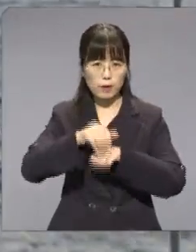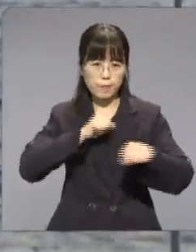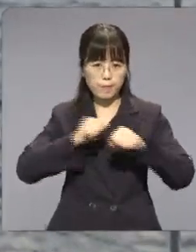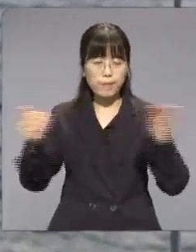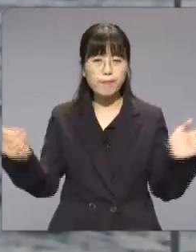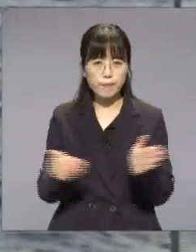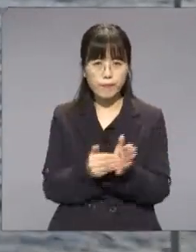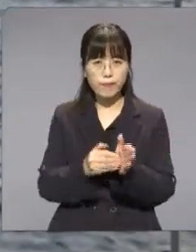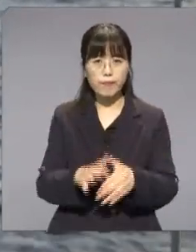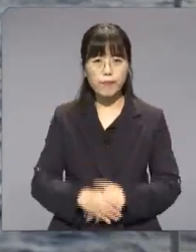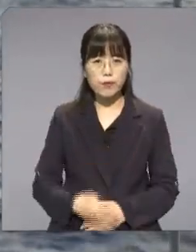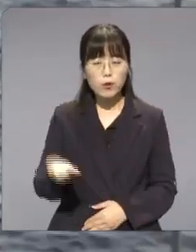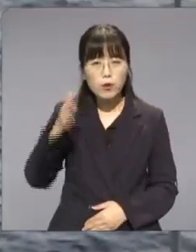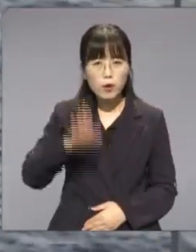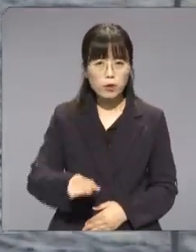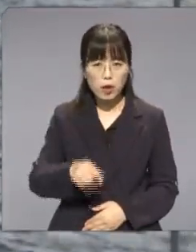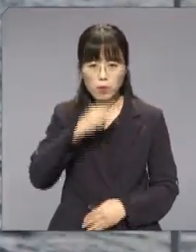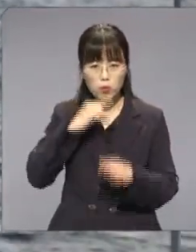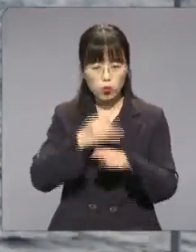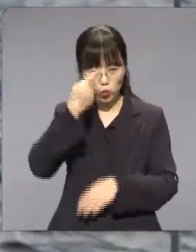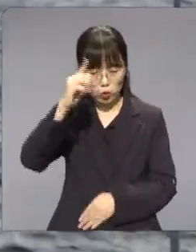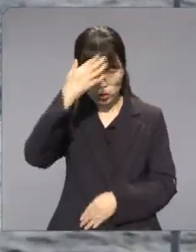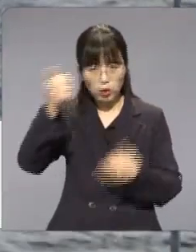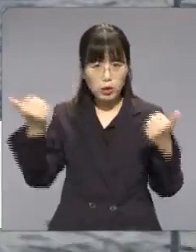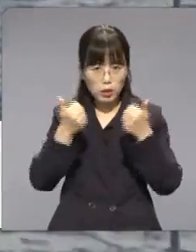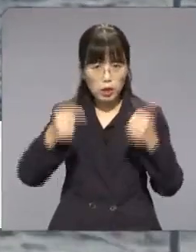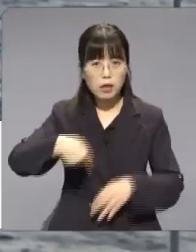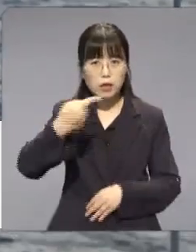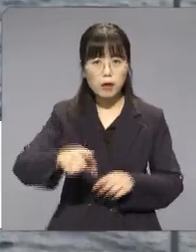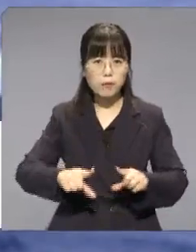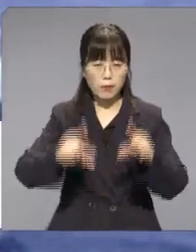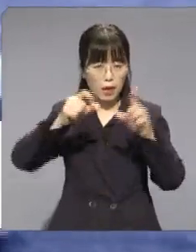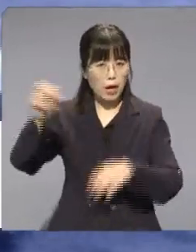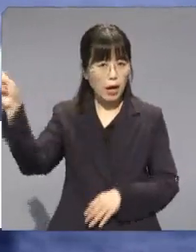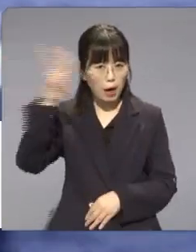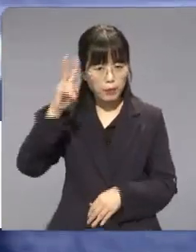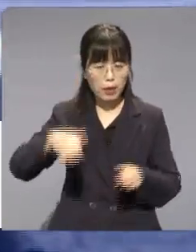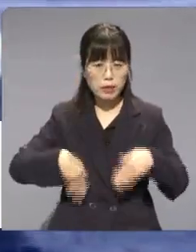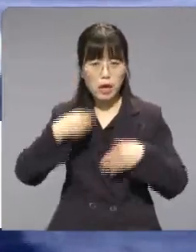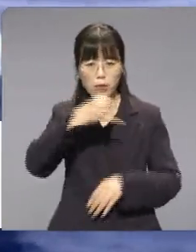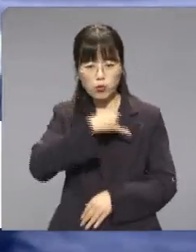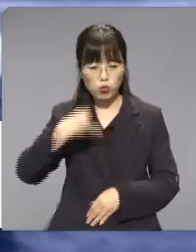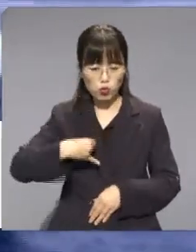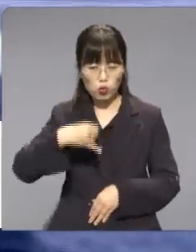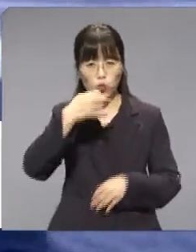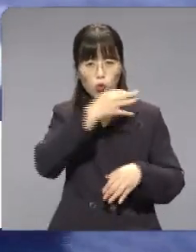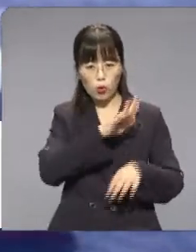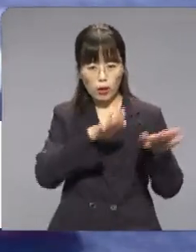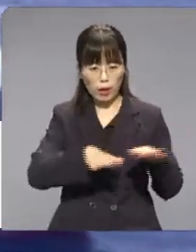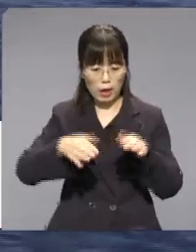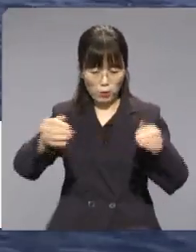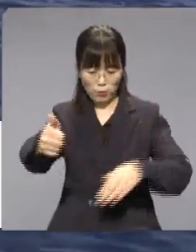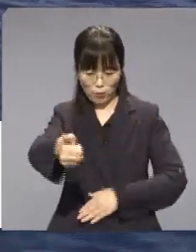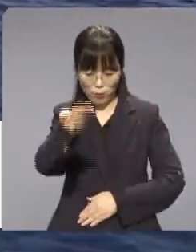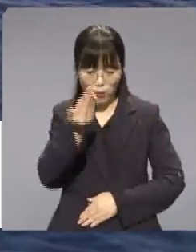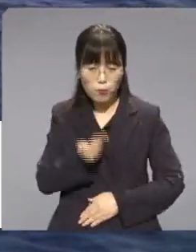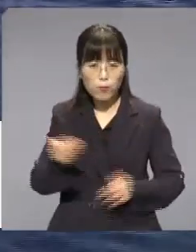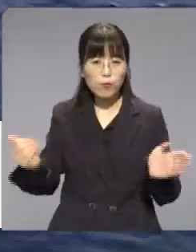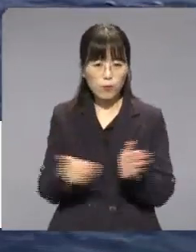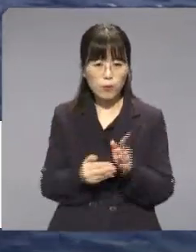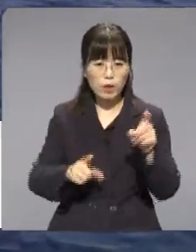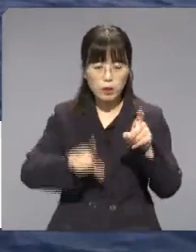벌였습니다. 그런데 북러 정상회담 다음 날 돌연 남중국해로 빠졌습니다.